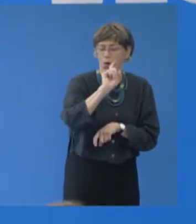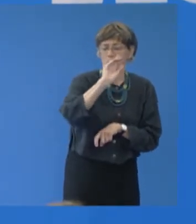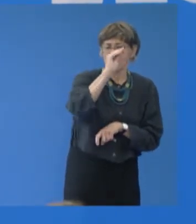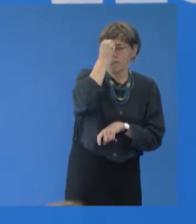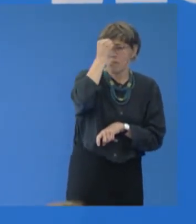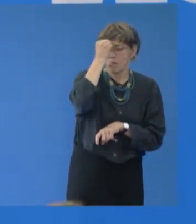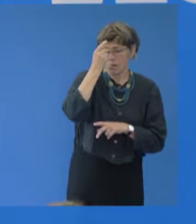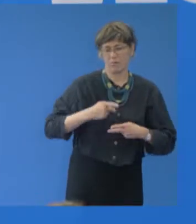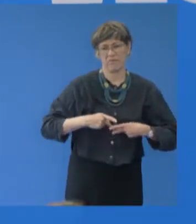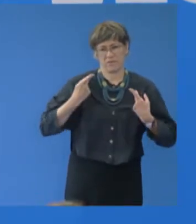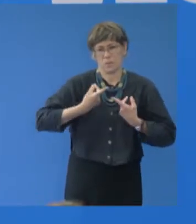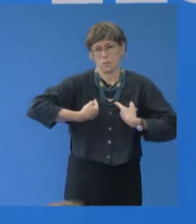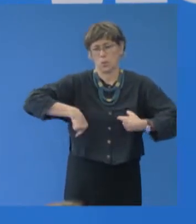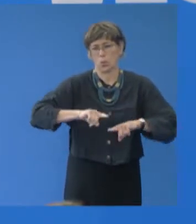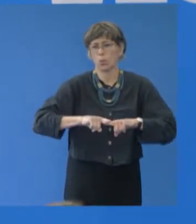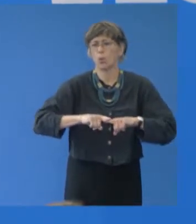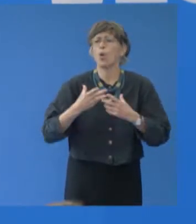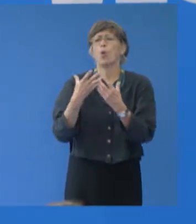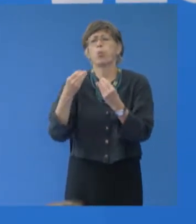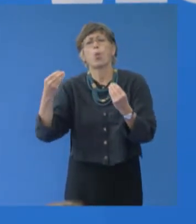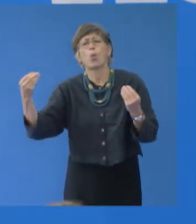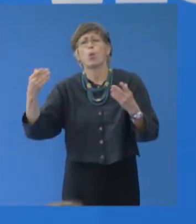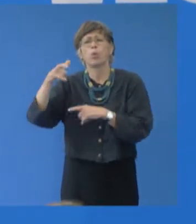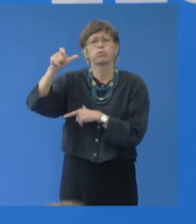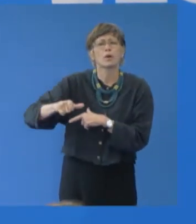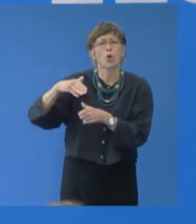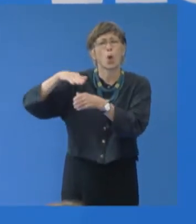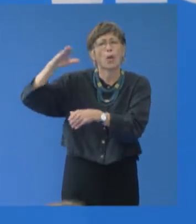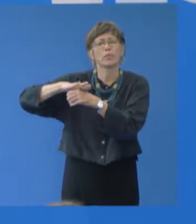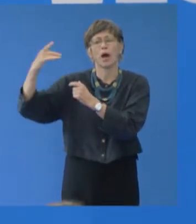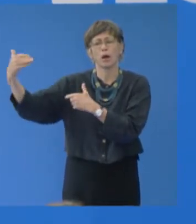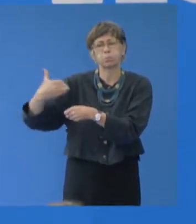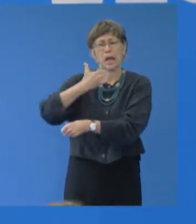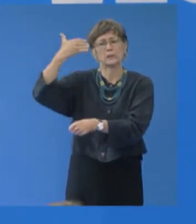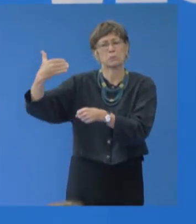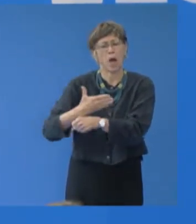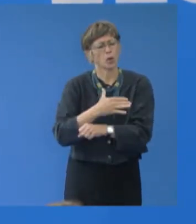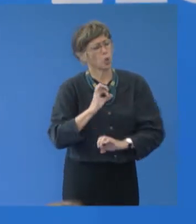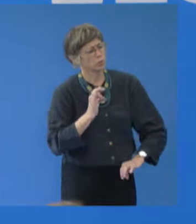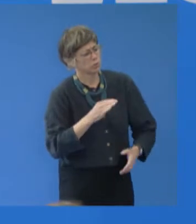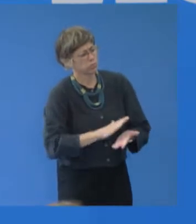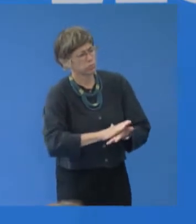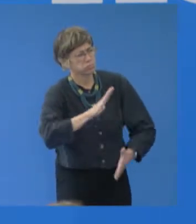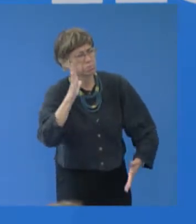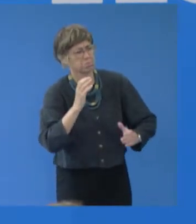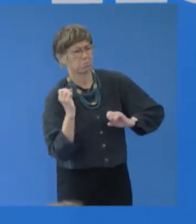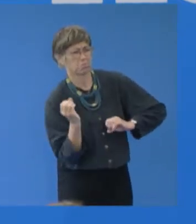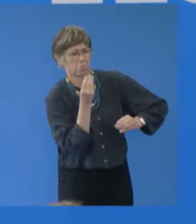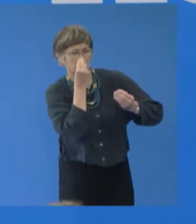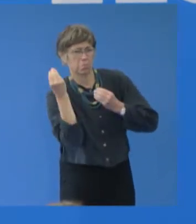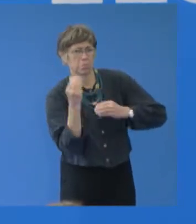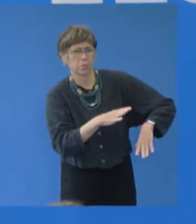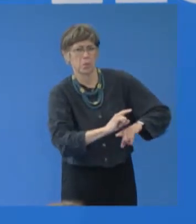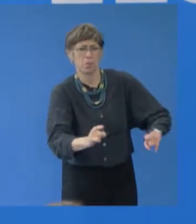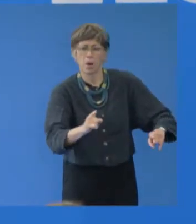nous vivions. Ils ont été nombreux à défiler en expliquant qu'ils ne sont pas les agriculteurs sur